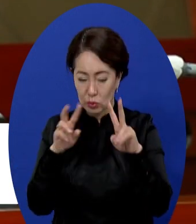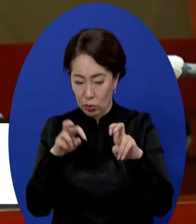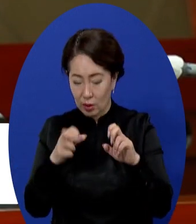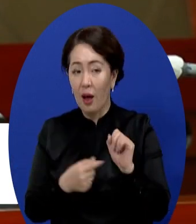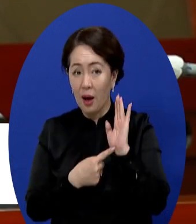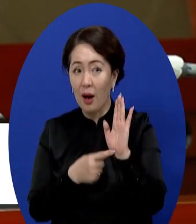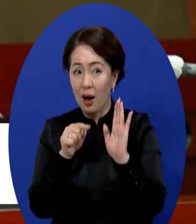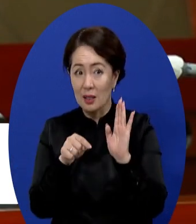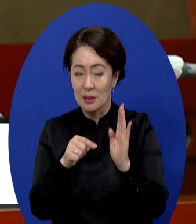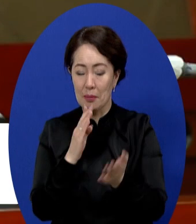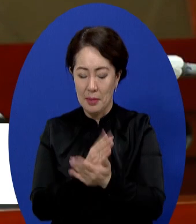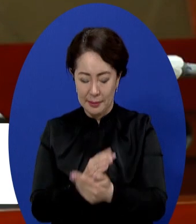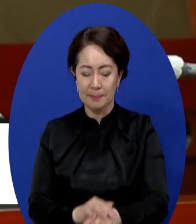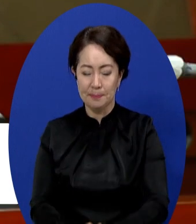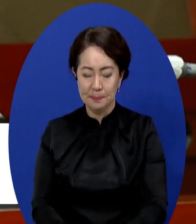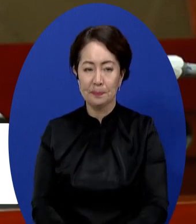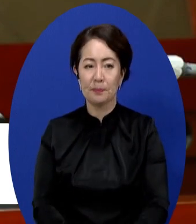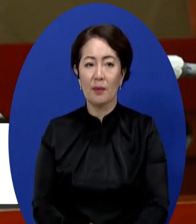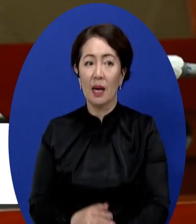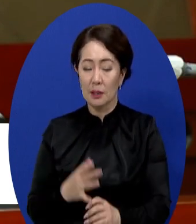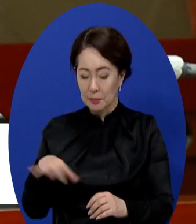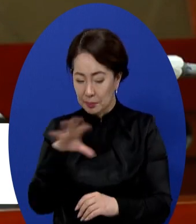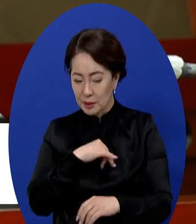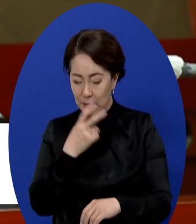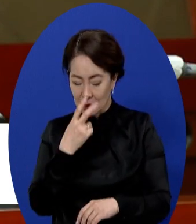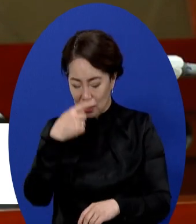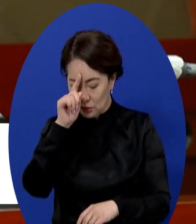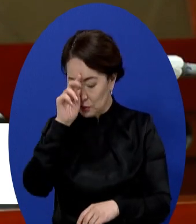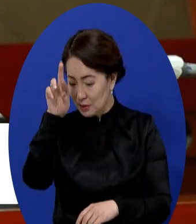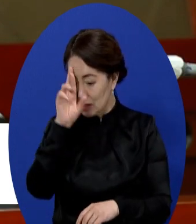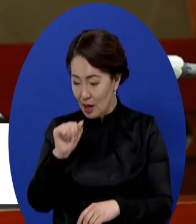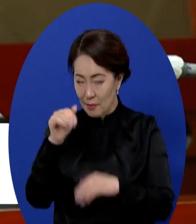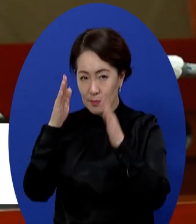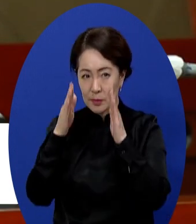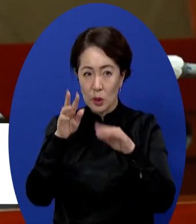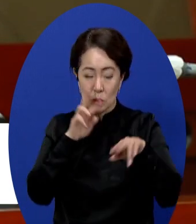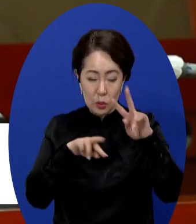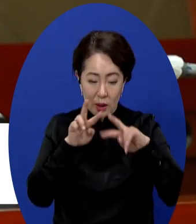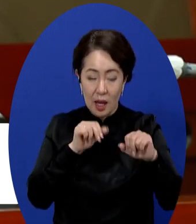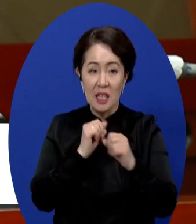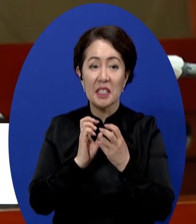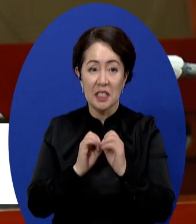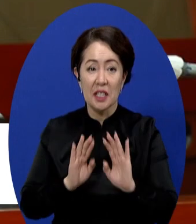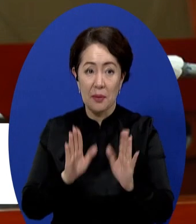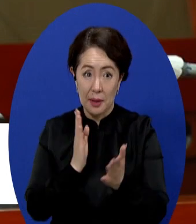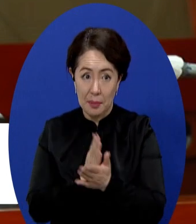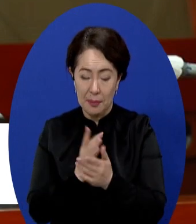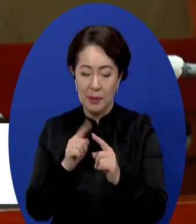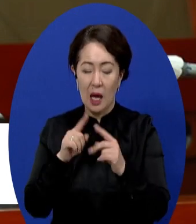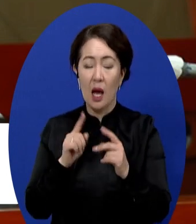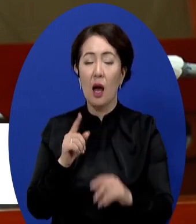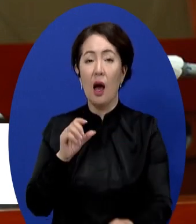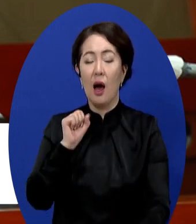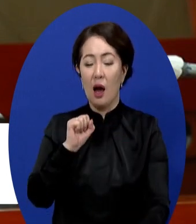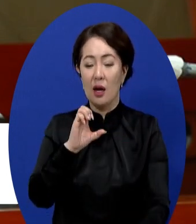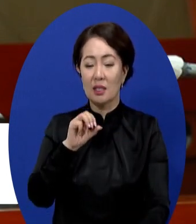үед гарч байгаа. Бид нар ч гэсэн энэ дээр бас манай эрүүл мэндийн яамны зүгээс бас судалгаа юмнуудаа хийж байгаа. За AstraZeneca вакцины